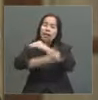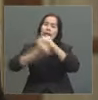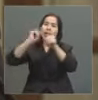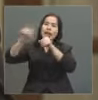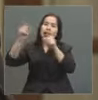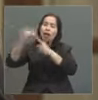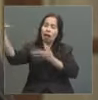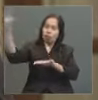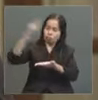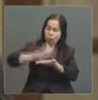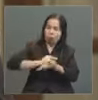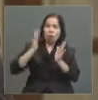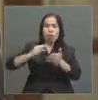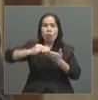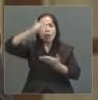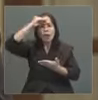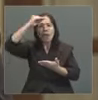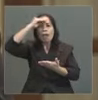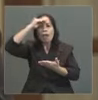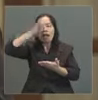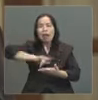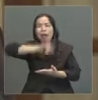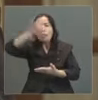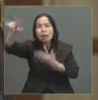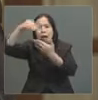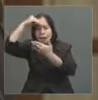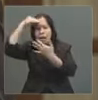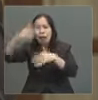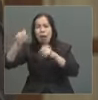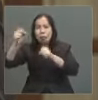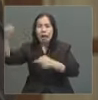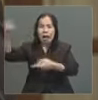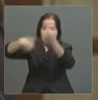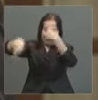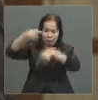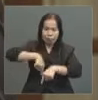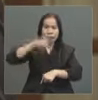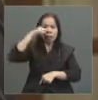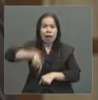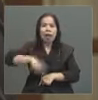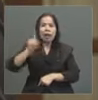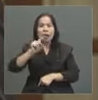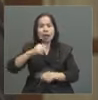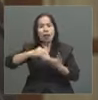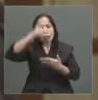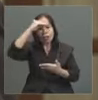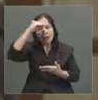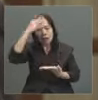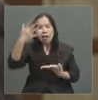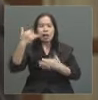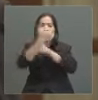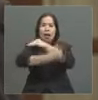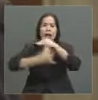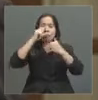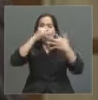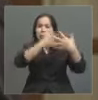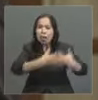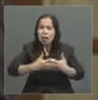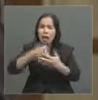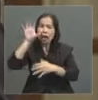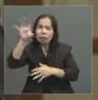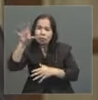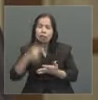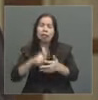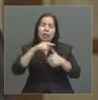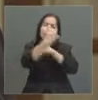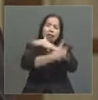ที่เป็นนักเรียนนักศึกษาที่กำลังจะเดินทางกลับเข้ามาในประเทศไทยไม่ว่าจะเป็นจากประเทศแถบอเมริกาหรือว่าในประเท